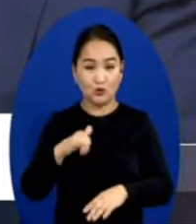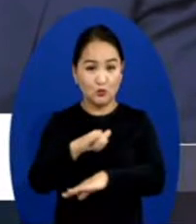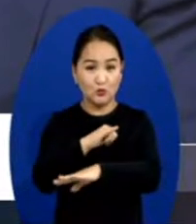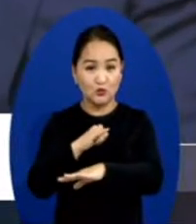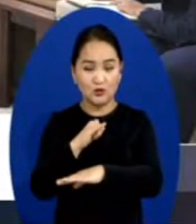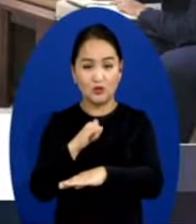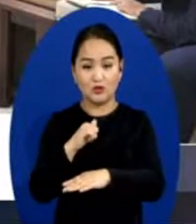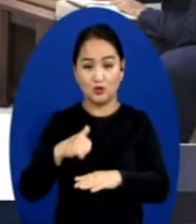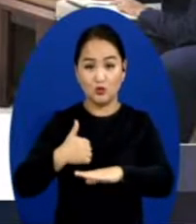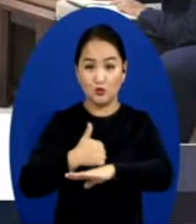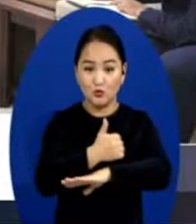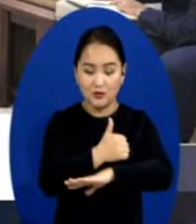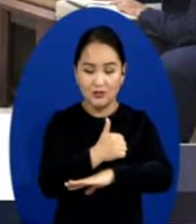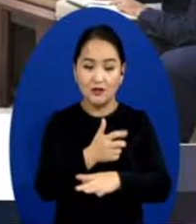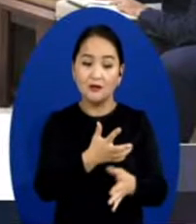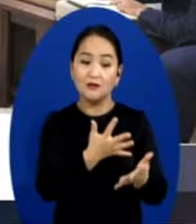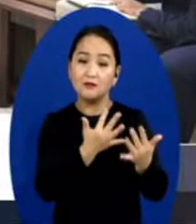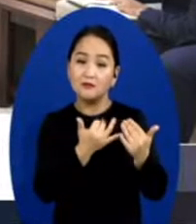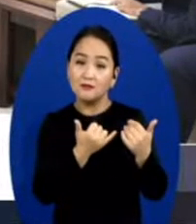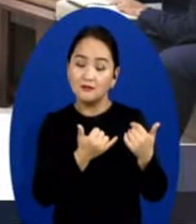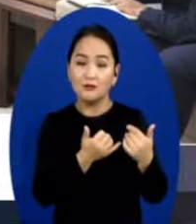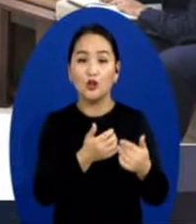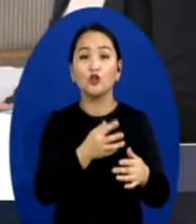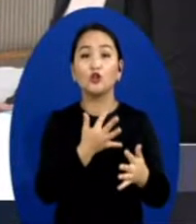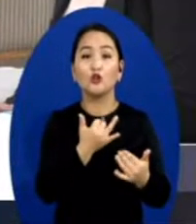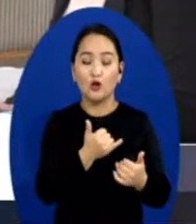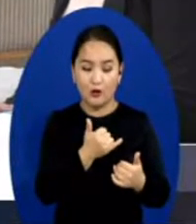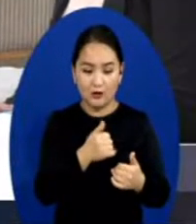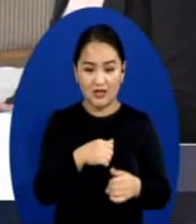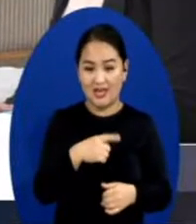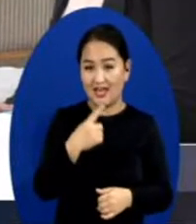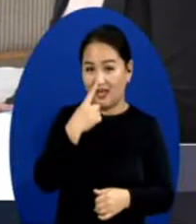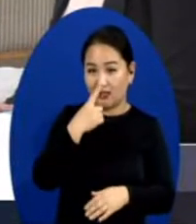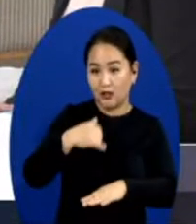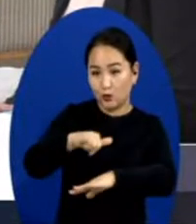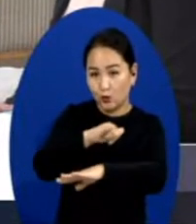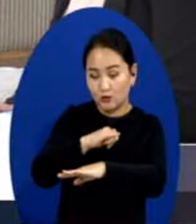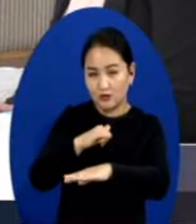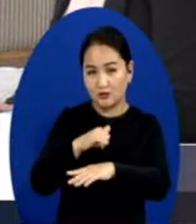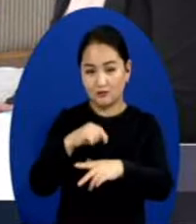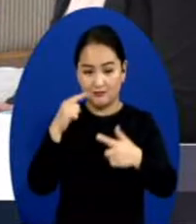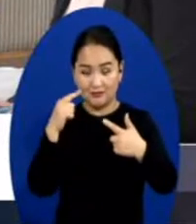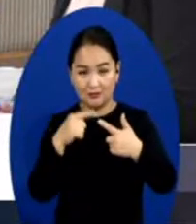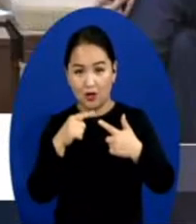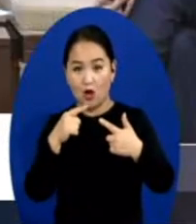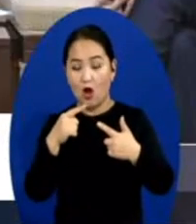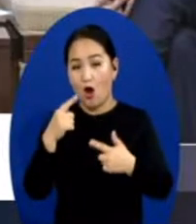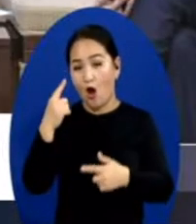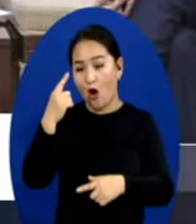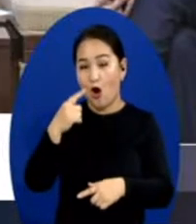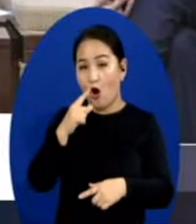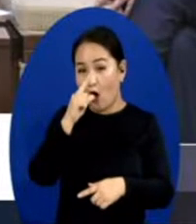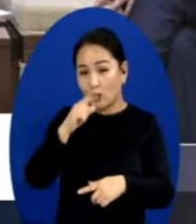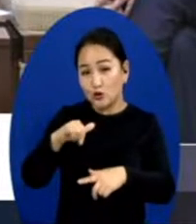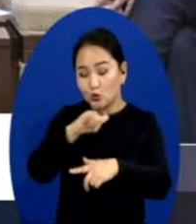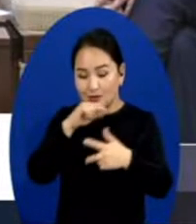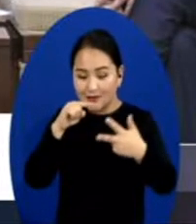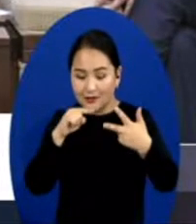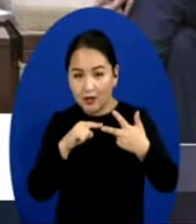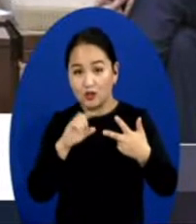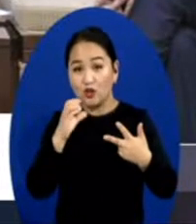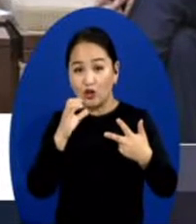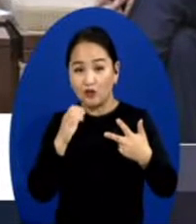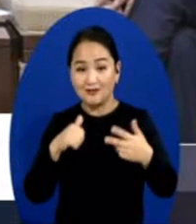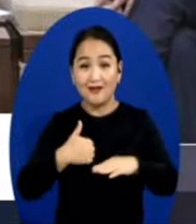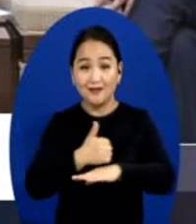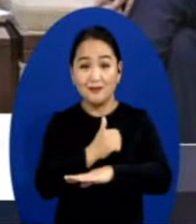Солонгосын жуулчдын статистик тоог харвал бүгд найрамдах дараад улс Орос холбооны улсын дараагаар Монгол руу хамгийн их зорчдог. Иймээс хоёр улсын